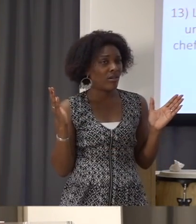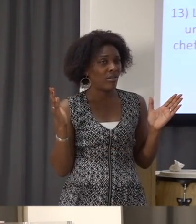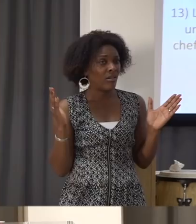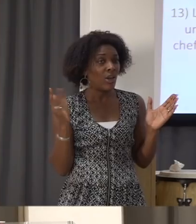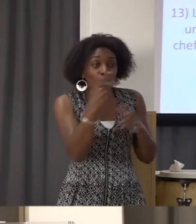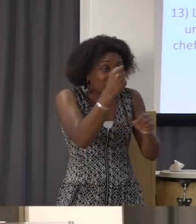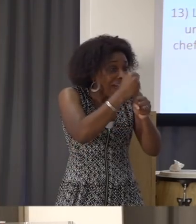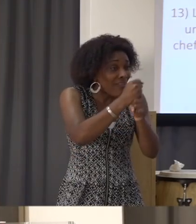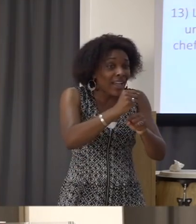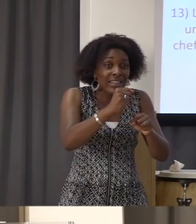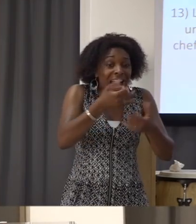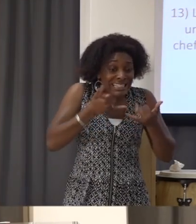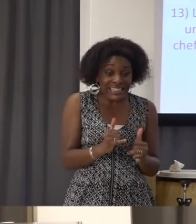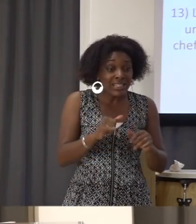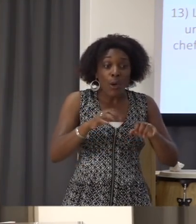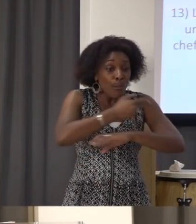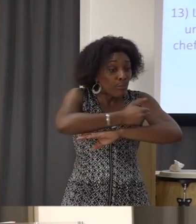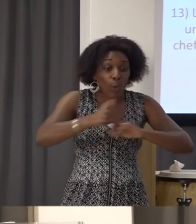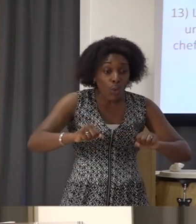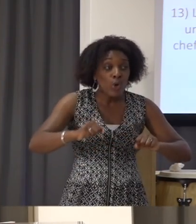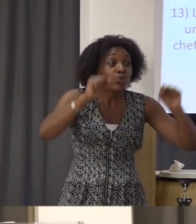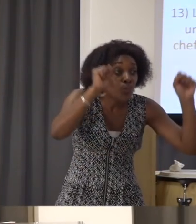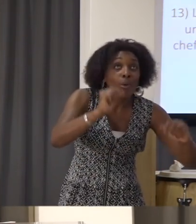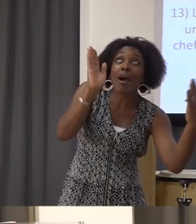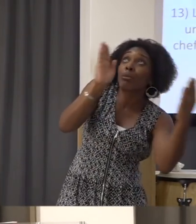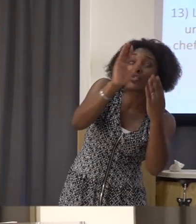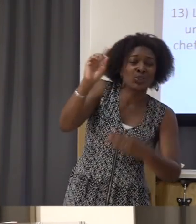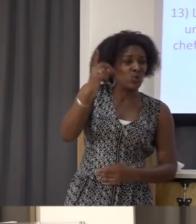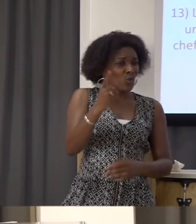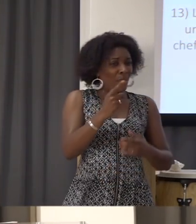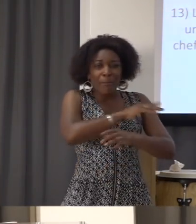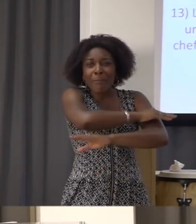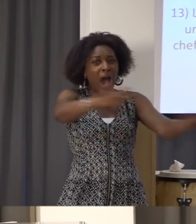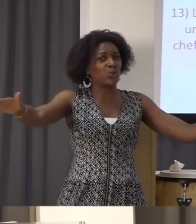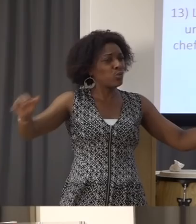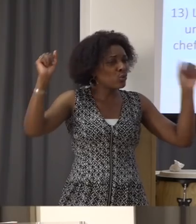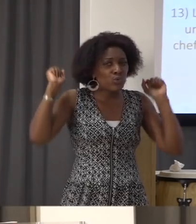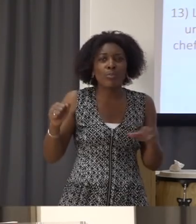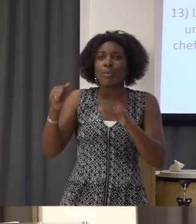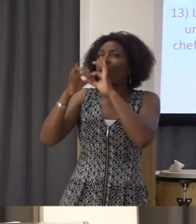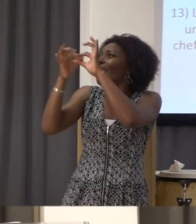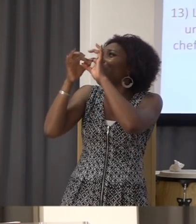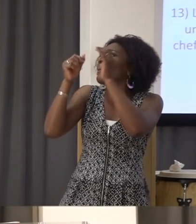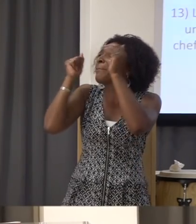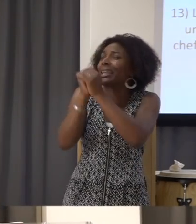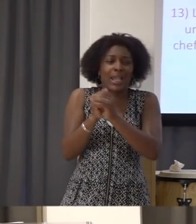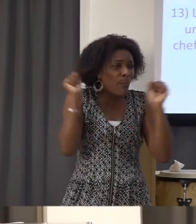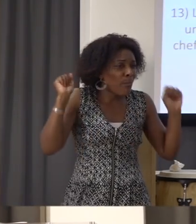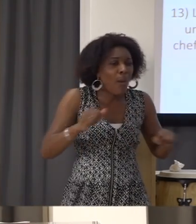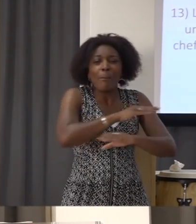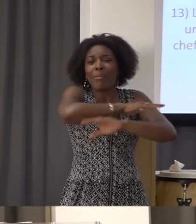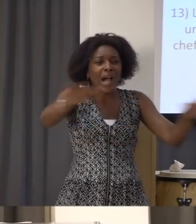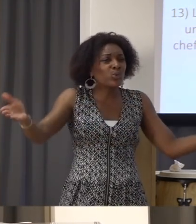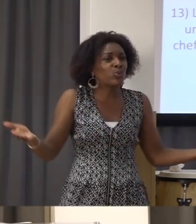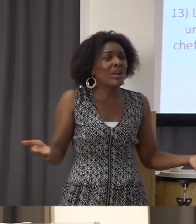À ton travail, assis, tu peux t'approcher de Dieu. En tout lieu, nous pouvons nous approcher de Dieu.